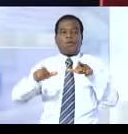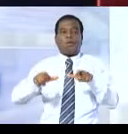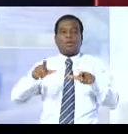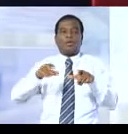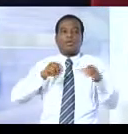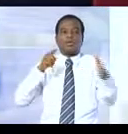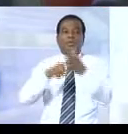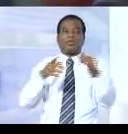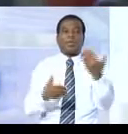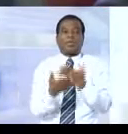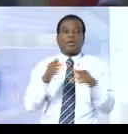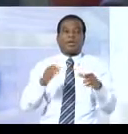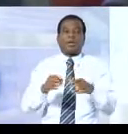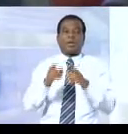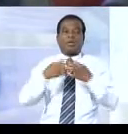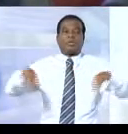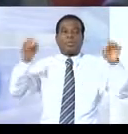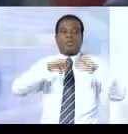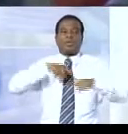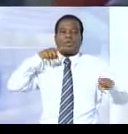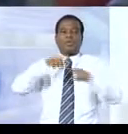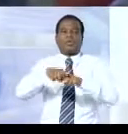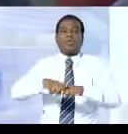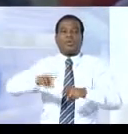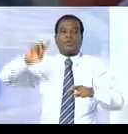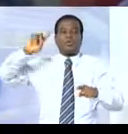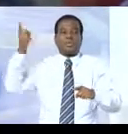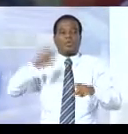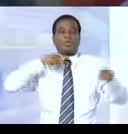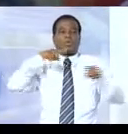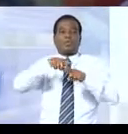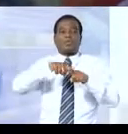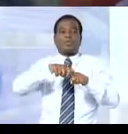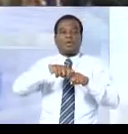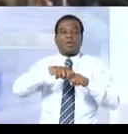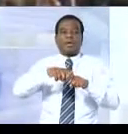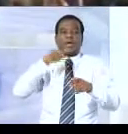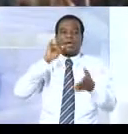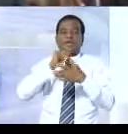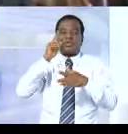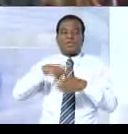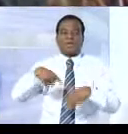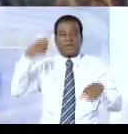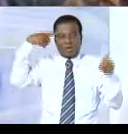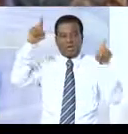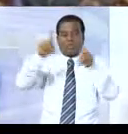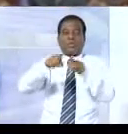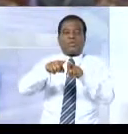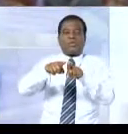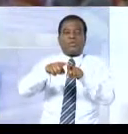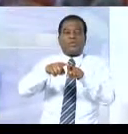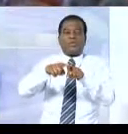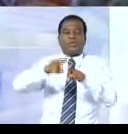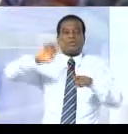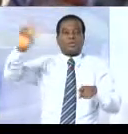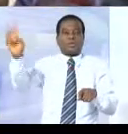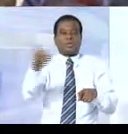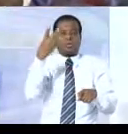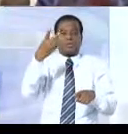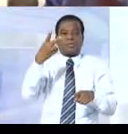marqué par d'importants défis. Le premier défi est celui de l'entente. Le second